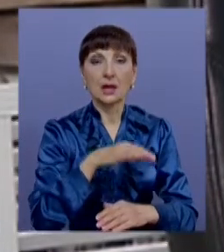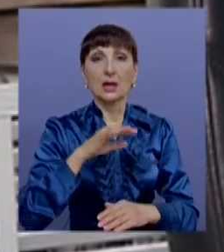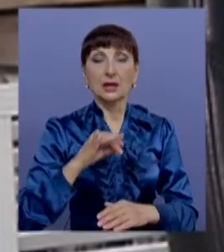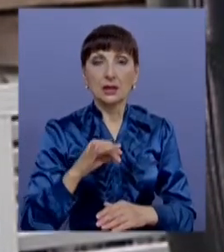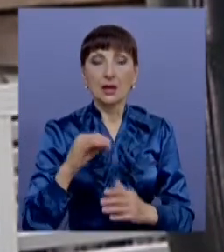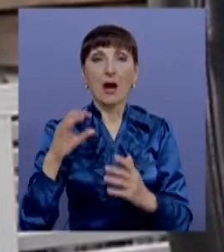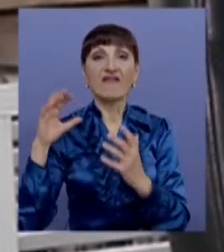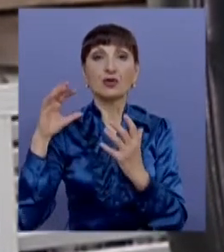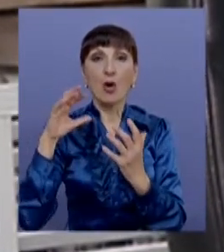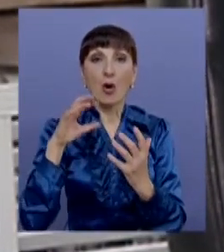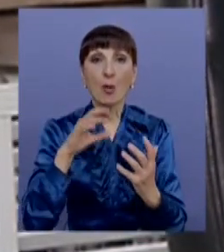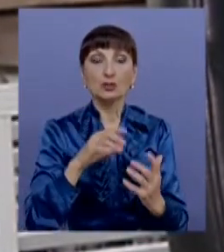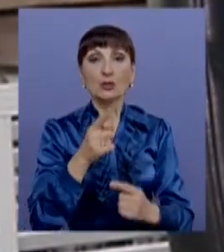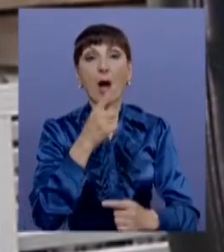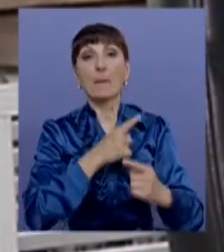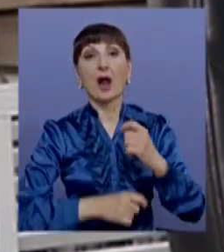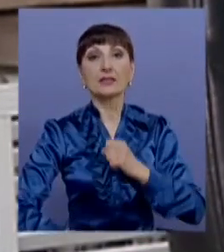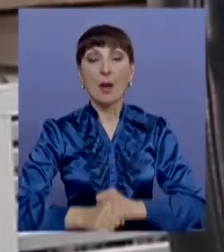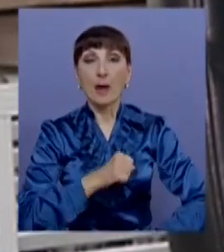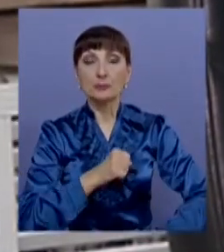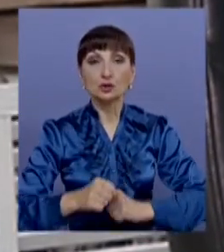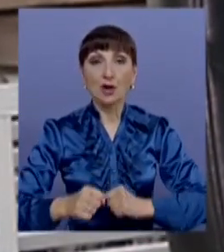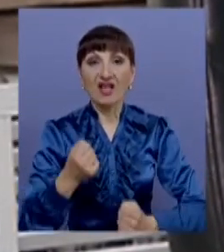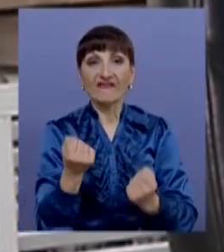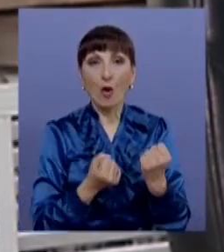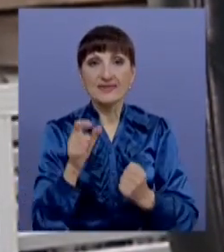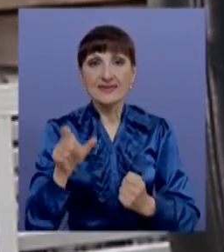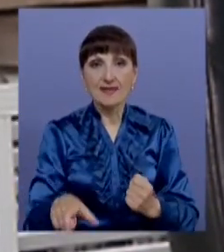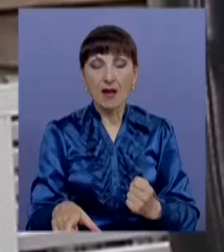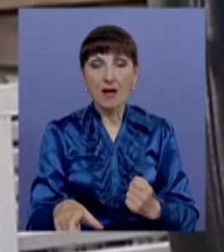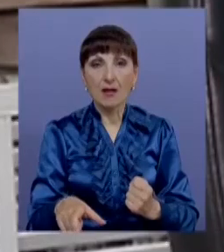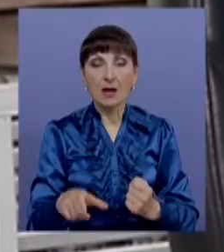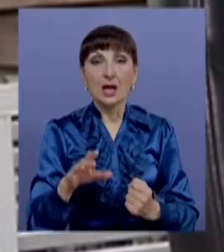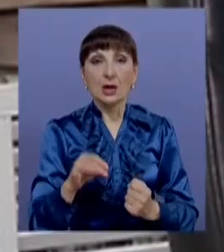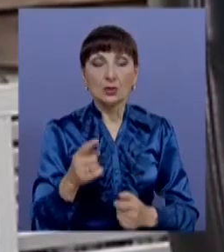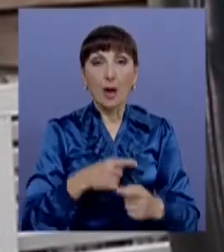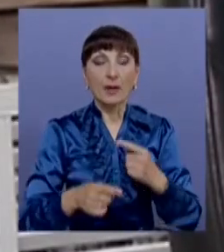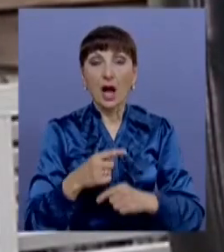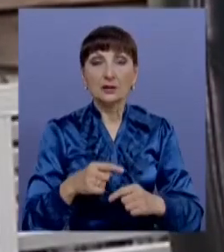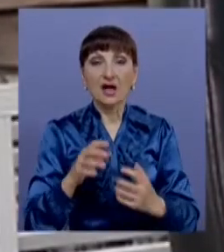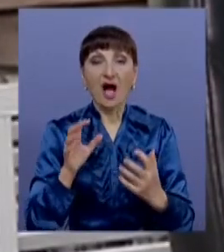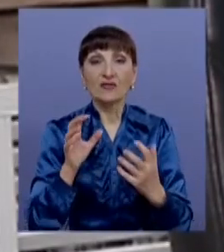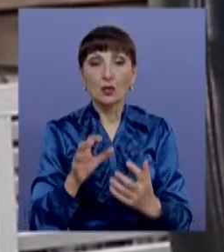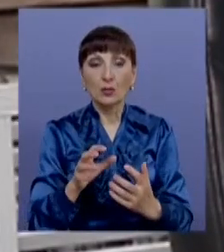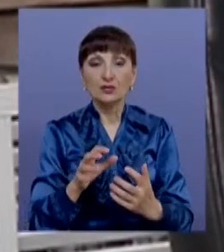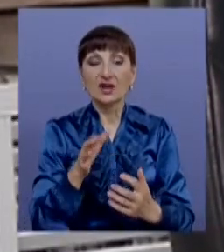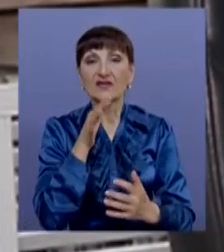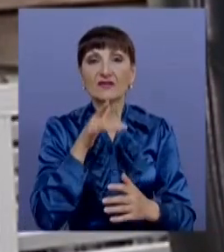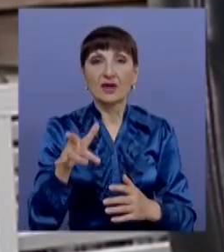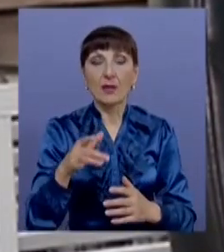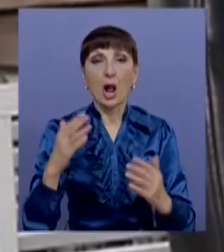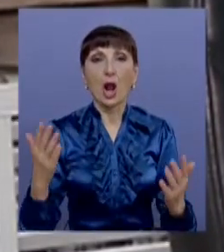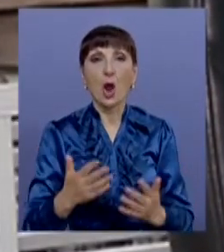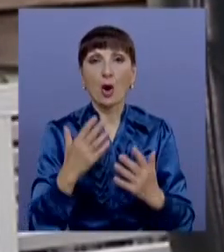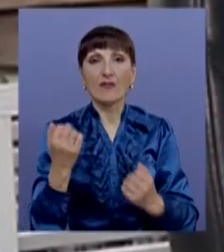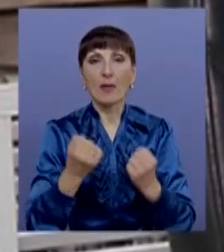И он назад побежал, когда автобус уже начал трогаться, и он назад к автобусу побежал, в это время легковой